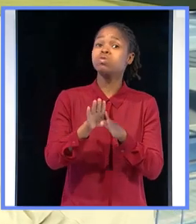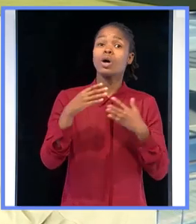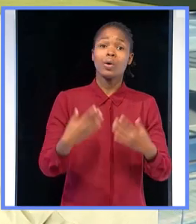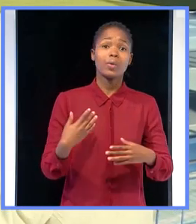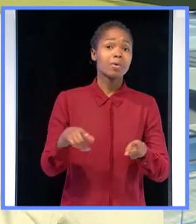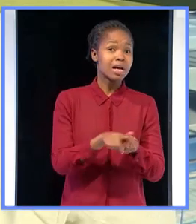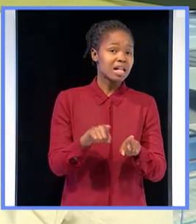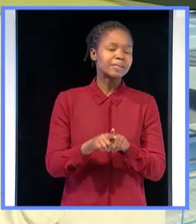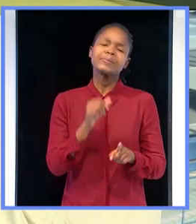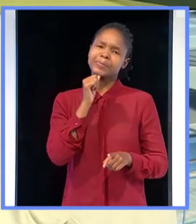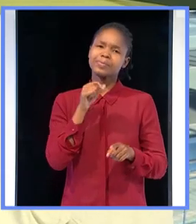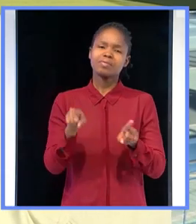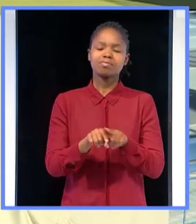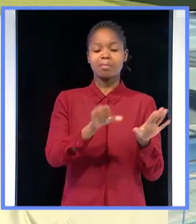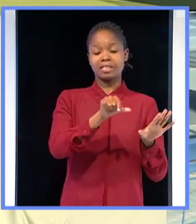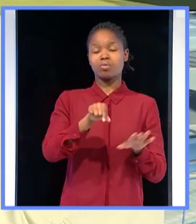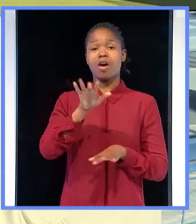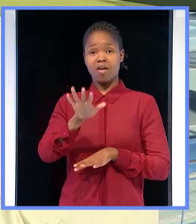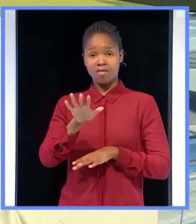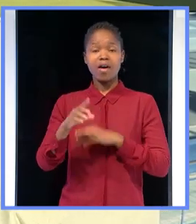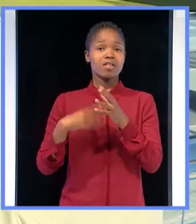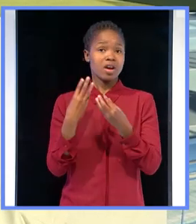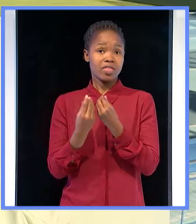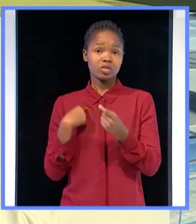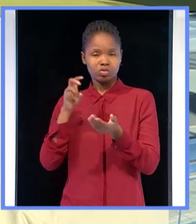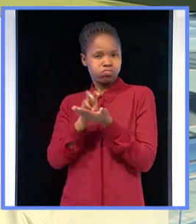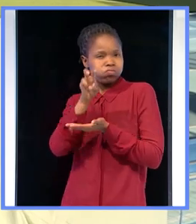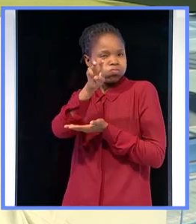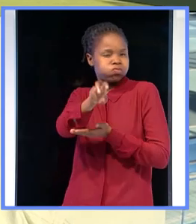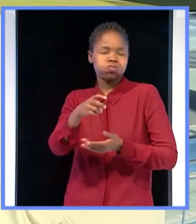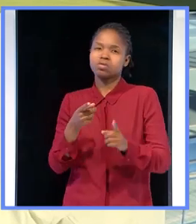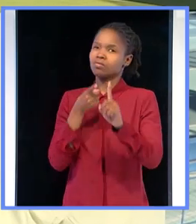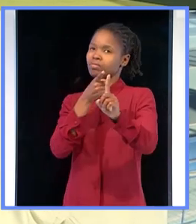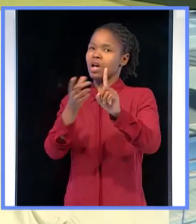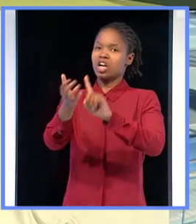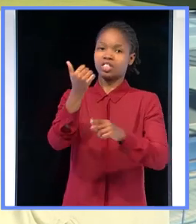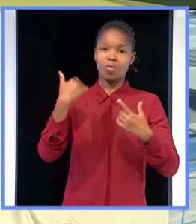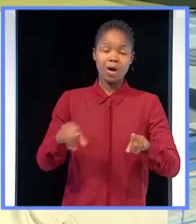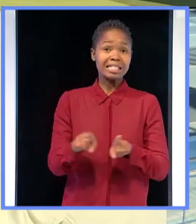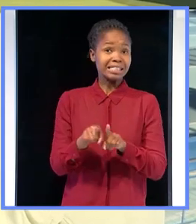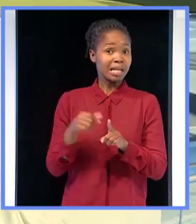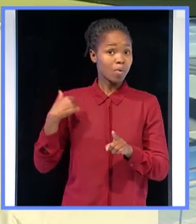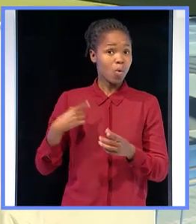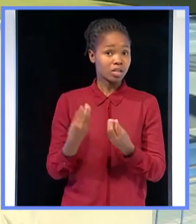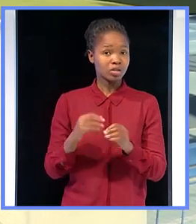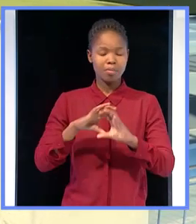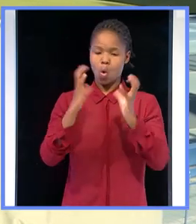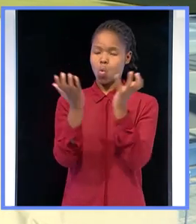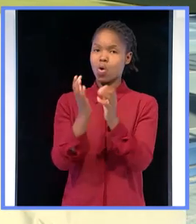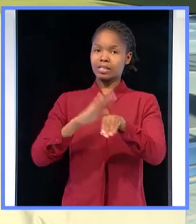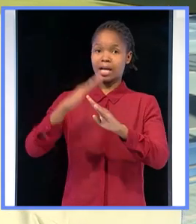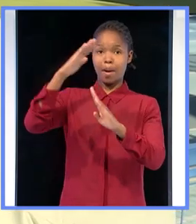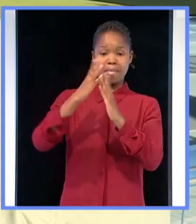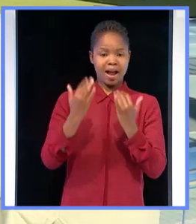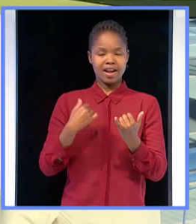6.54. Dit is my PB en dit is ook die wereldrekord op die optans op die oomblik. Ja, ek sien nogals uit